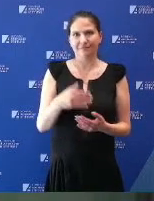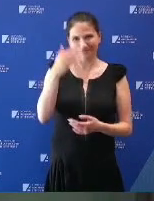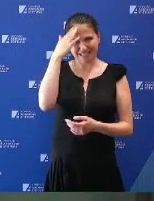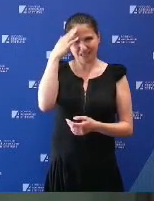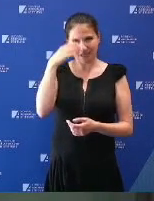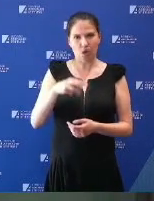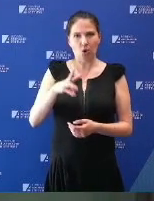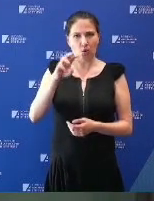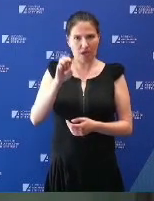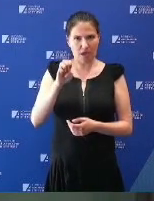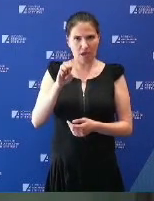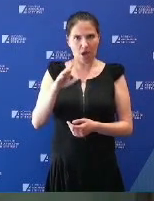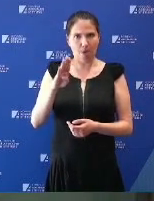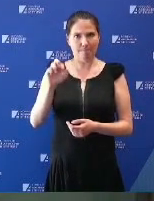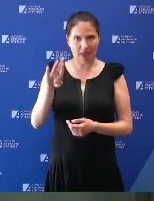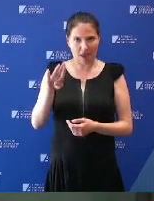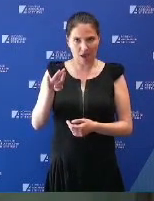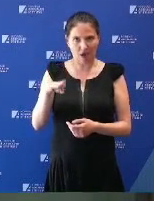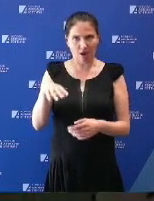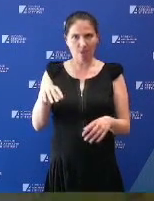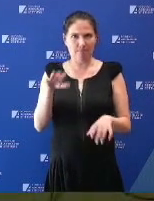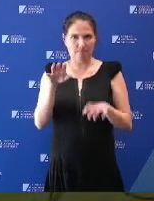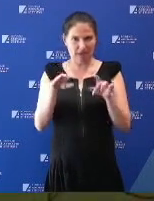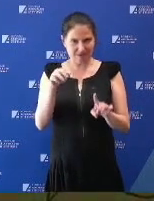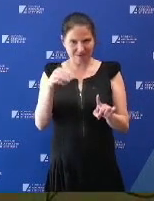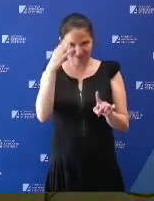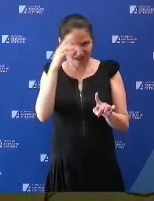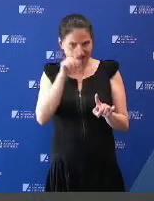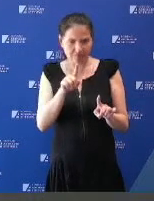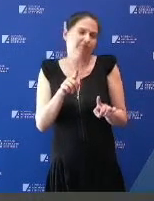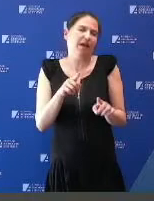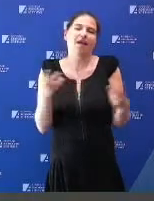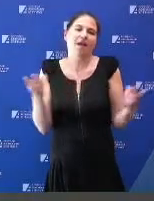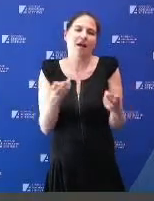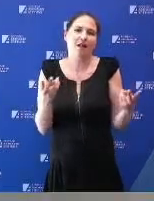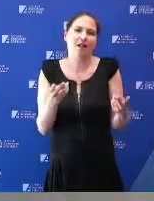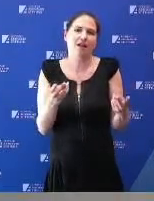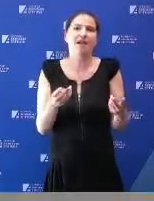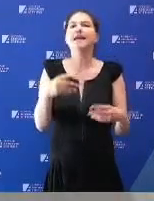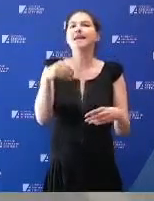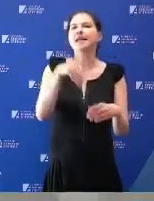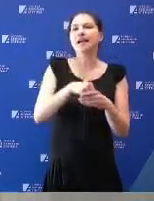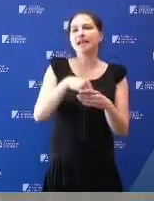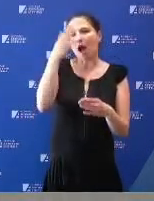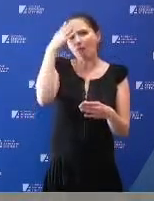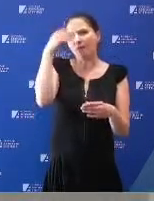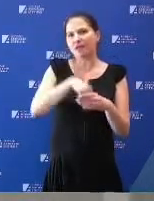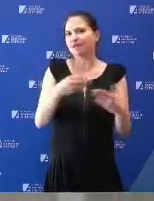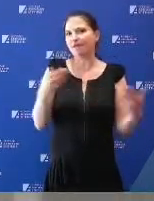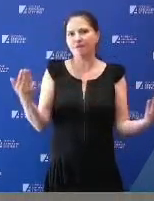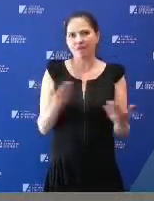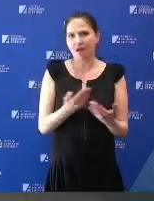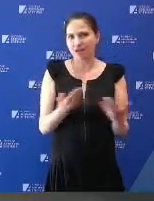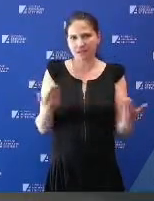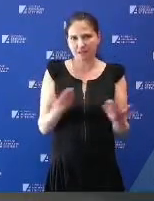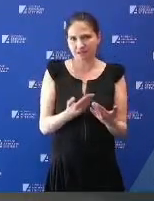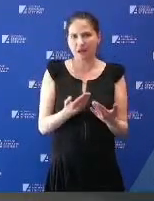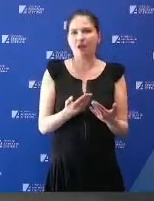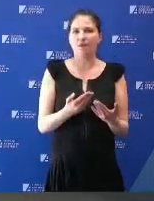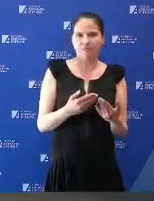noch nie gesehen haben, ist das okay. Alles, was Sie wissen müssen, ist dies. Die Quintessenz des Franchise wird